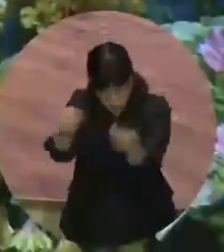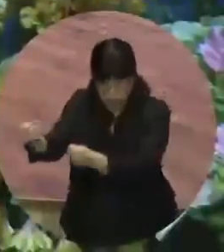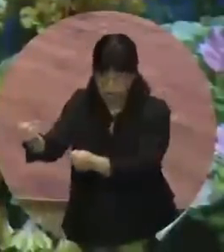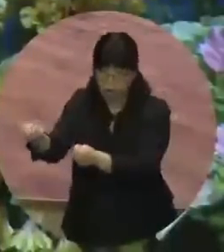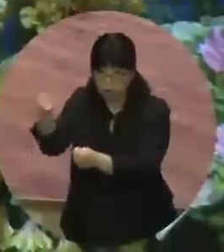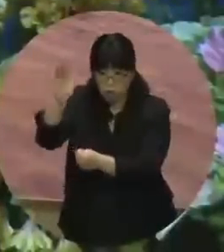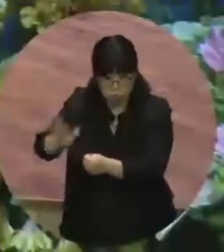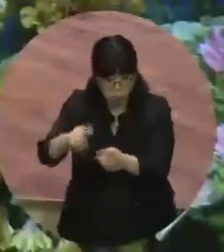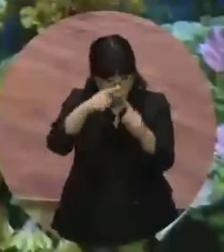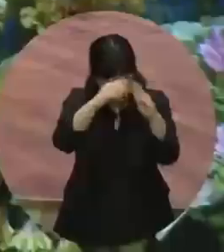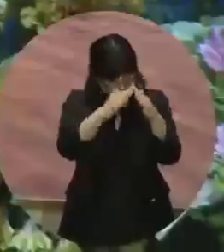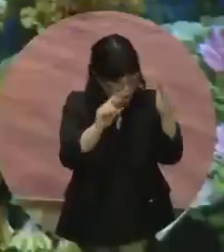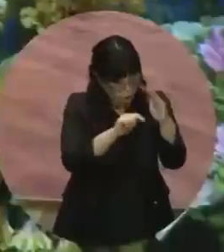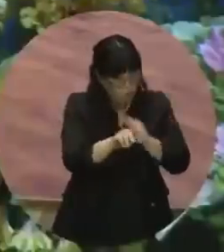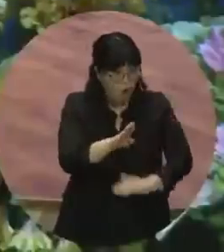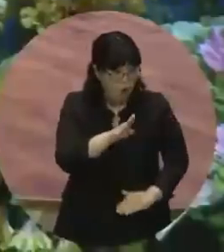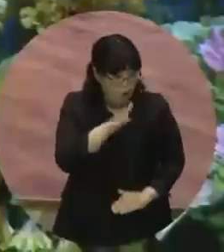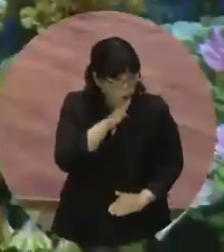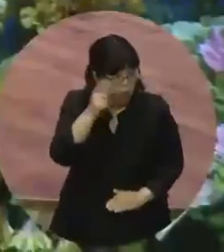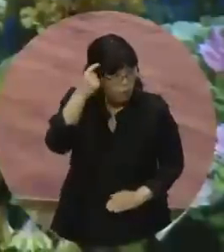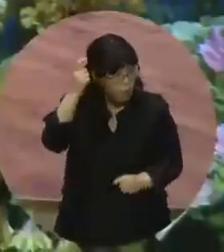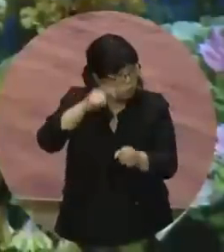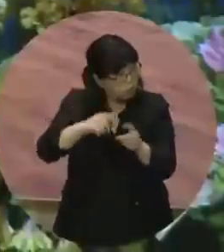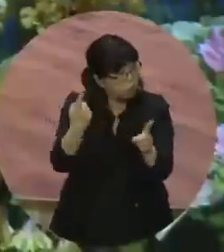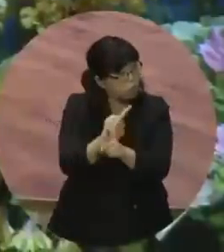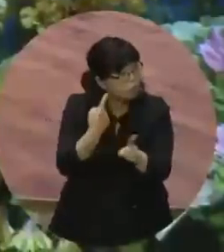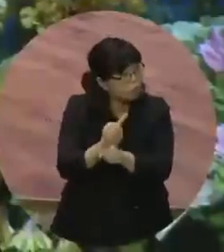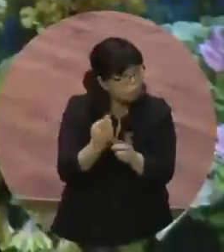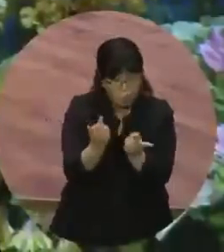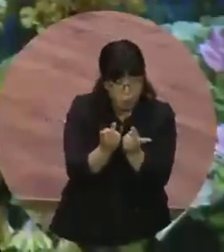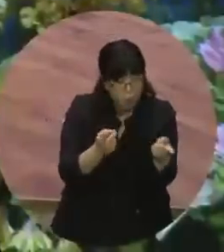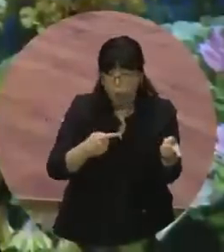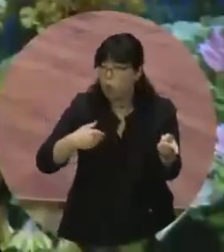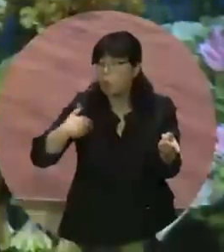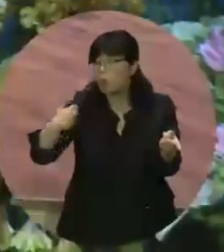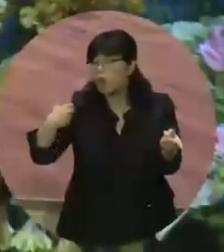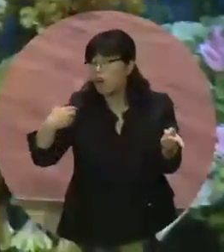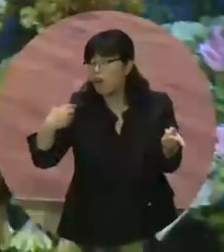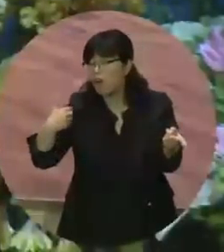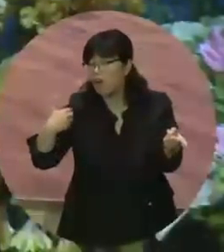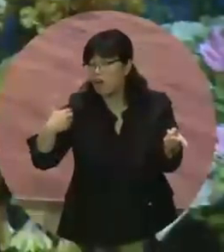모릅니다. 자녀가 가진 신분과 권세 모릅니다.